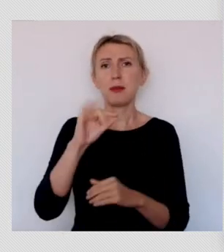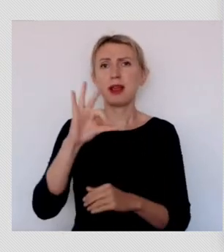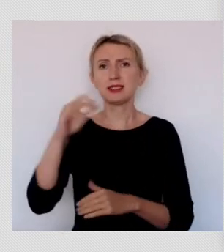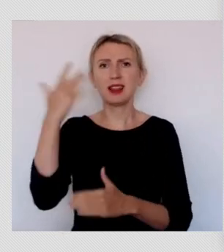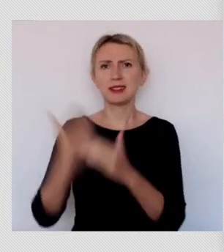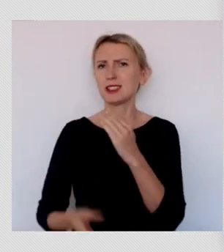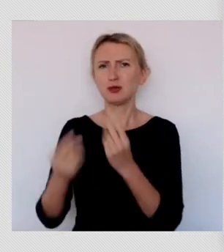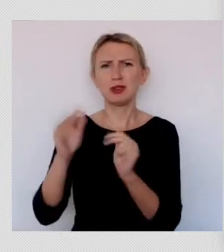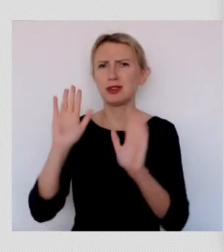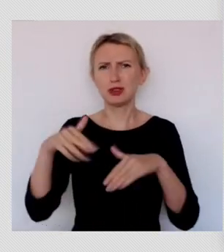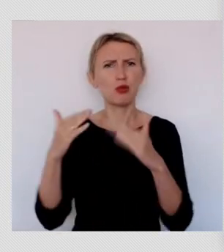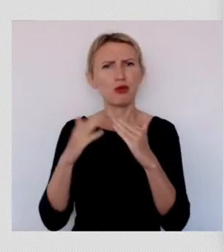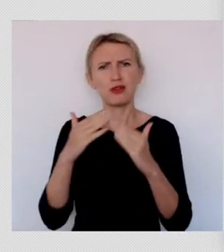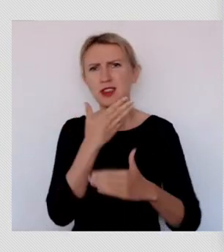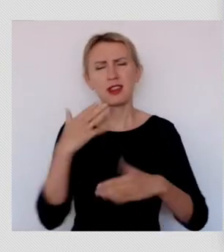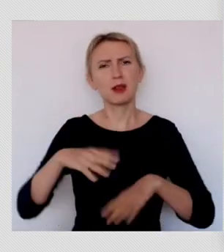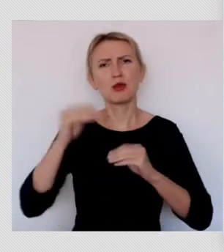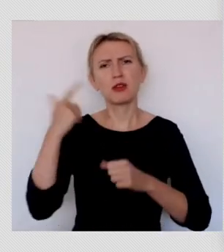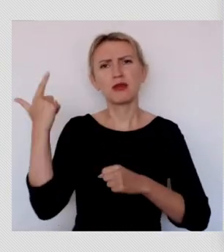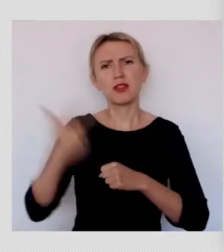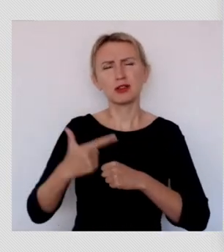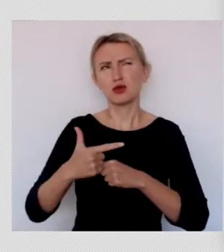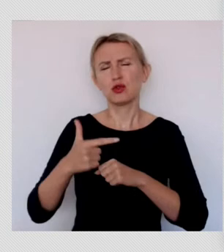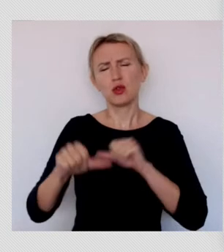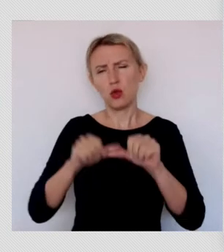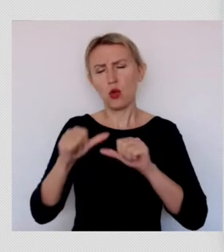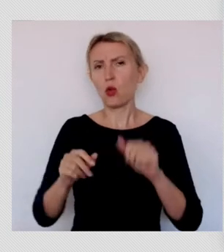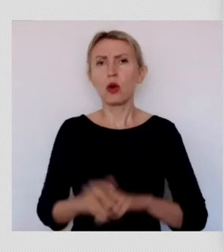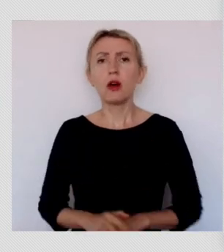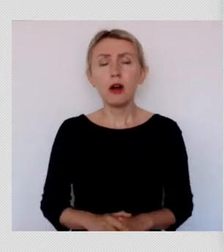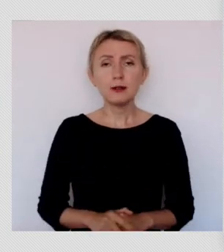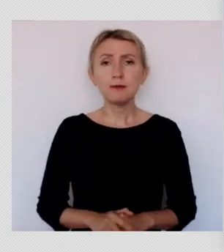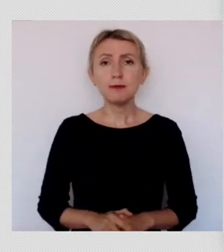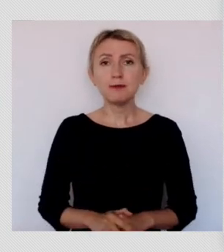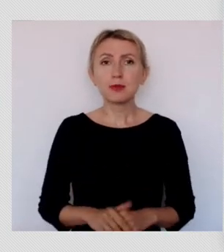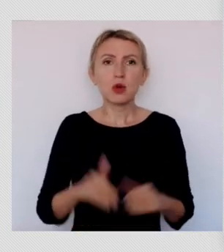pieniądze na początku 2000 roku. To by spowodowało,